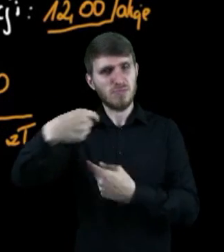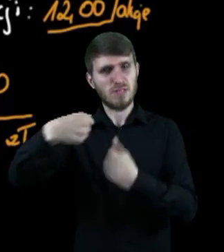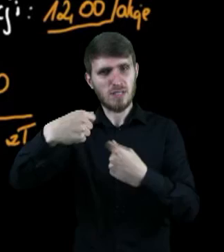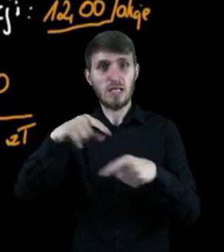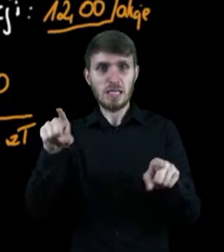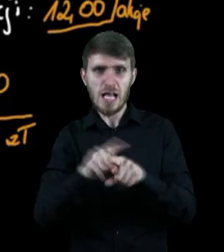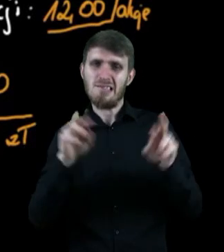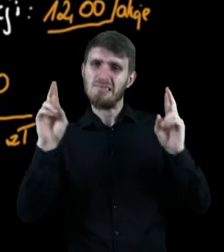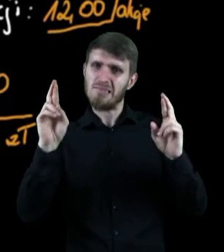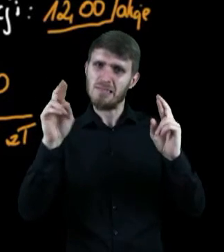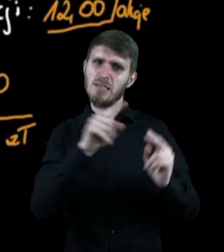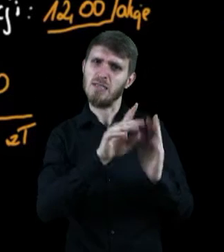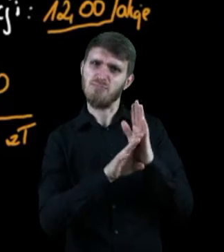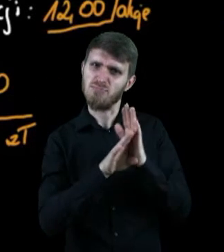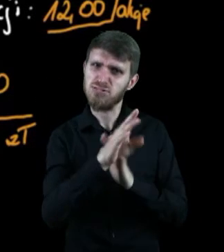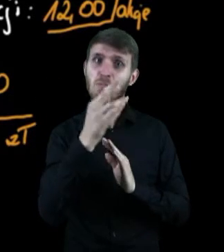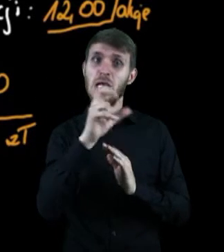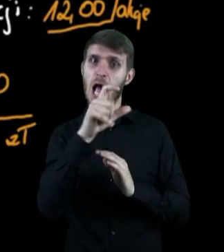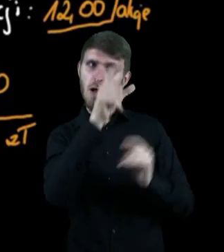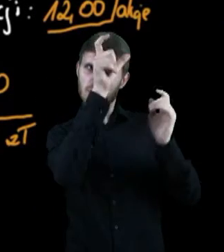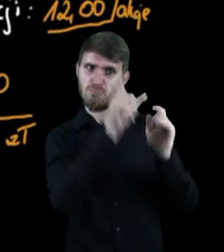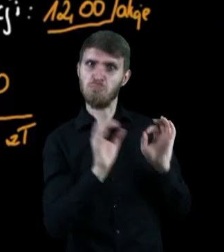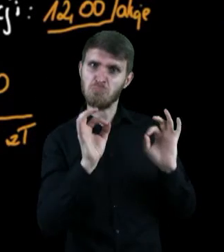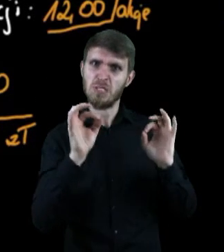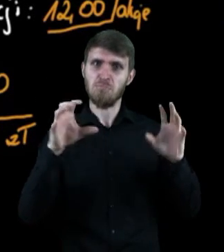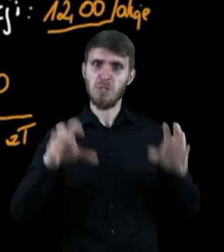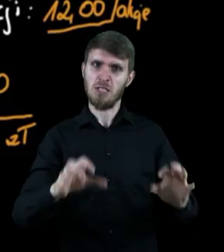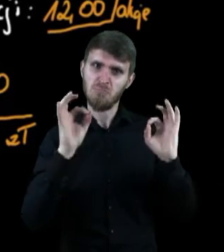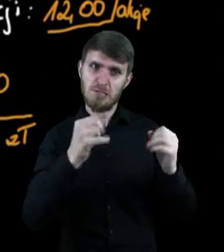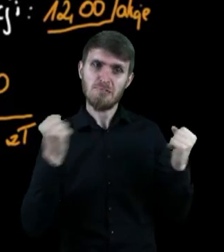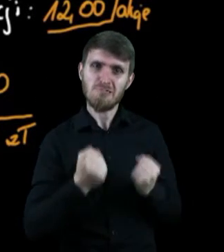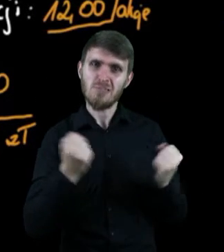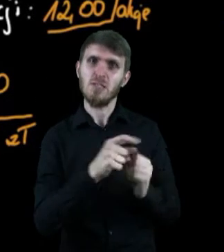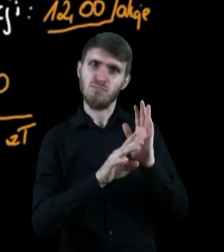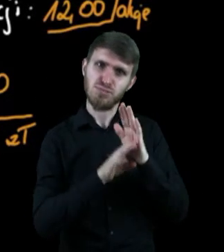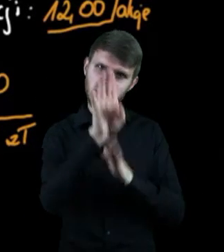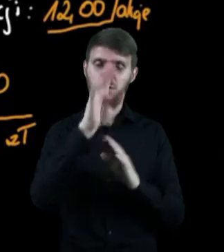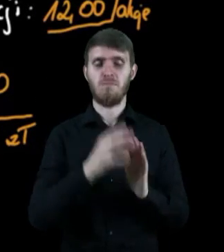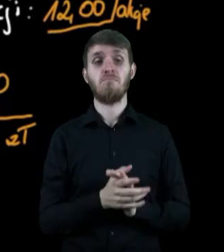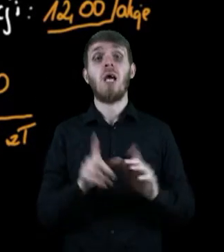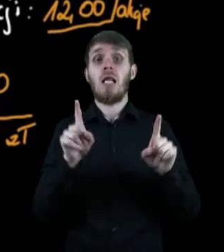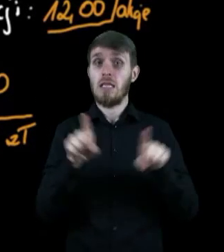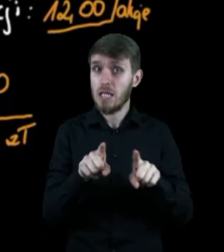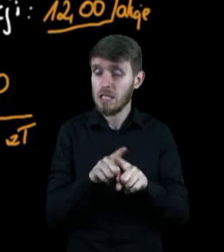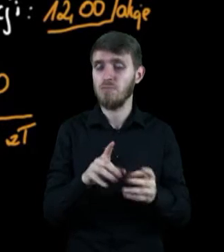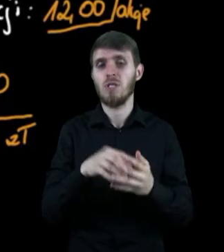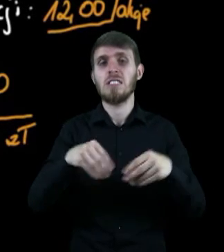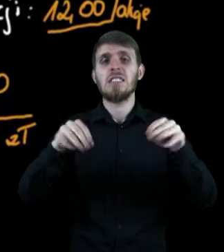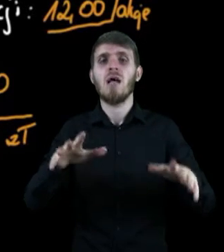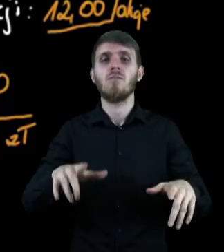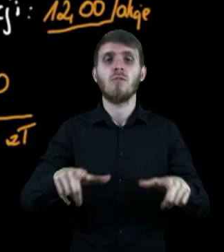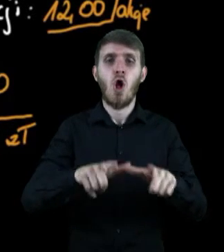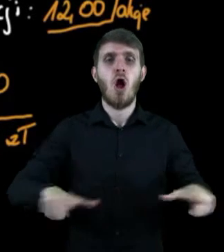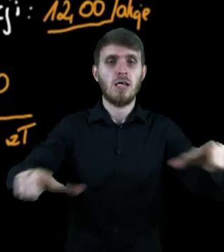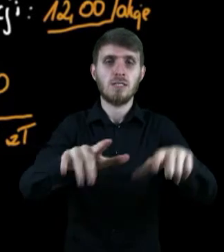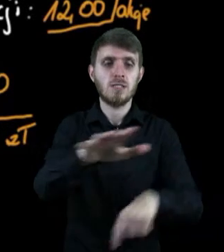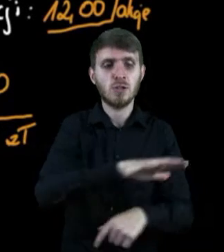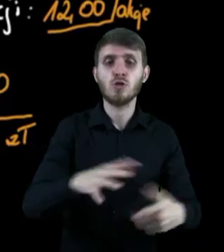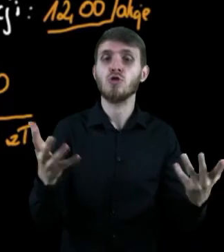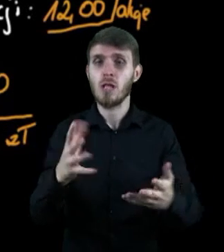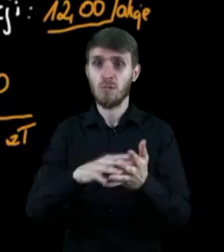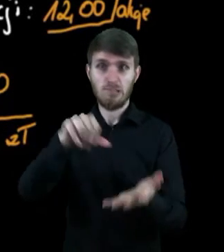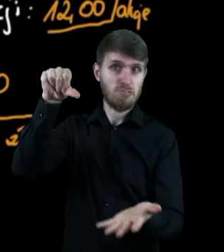mogą to być na przykład umiejętności zarządcze Michała, czy wiara inwestorów w to, że Michał sprawnie poprowadzi biznes. A może to być